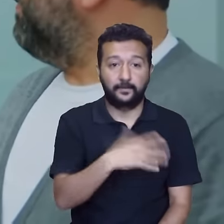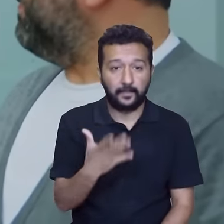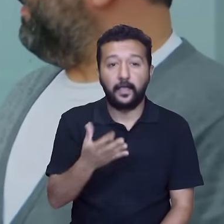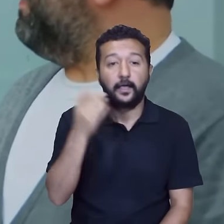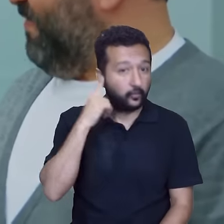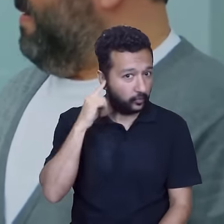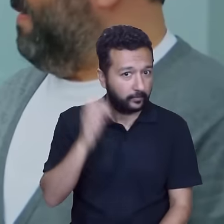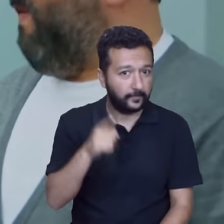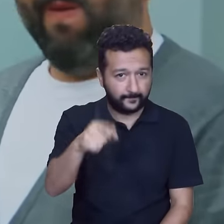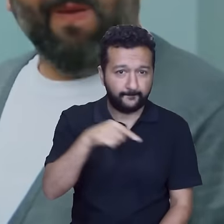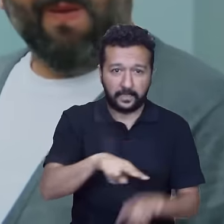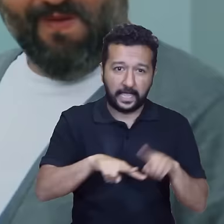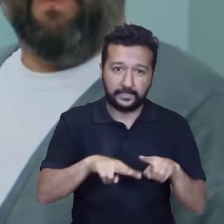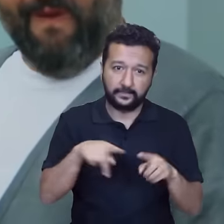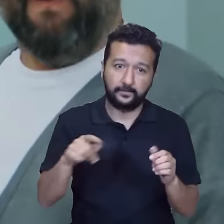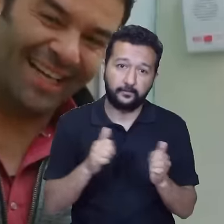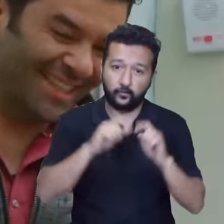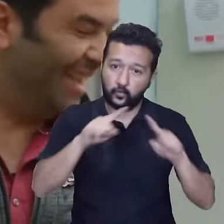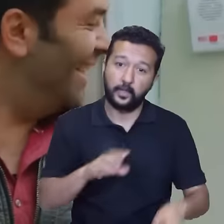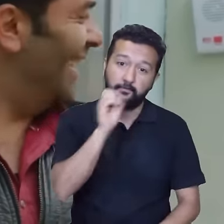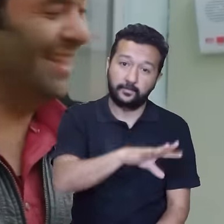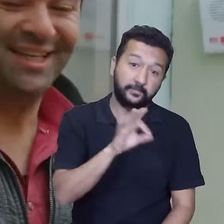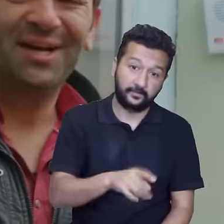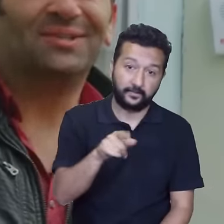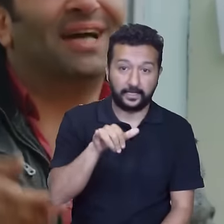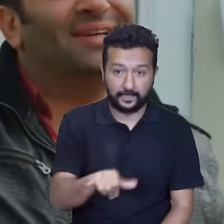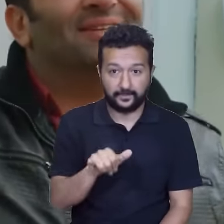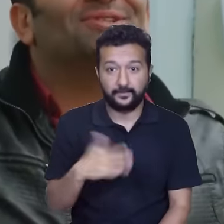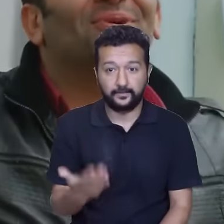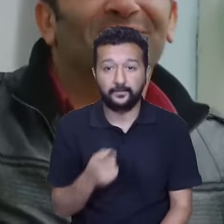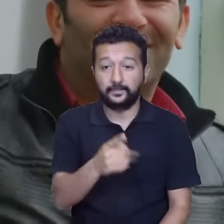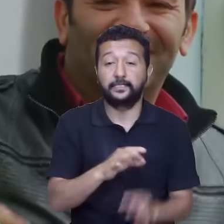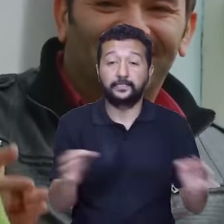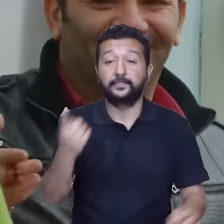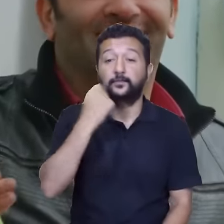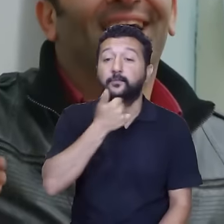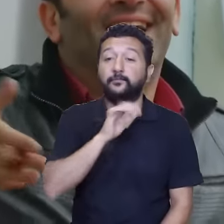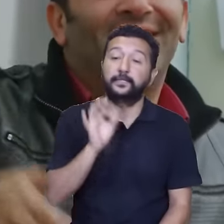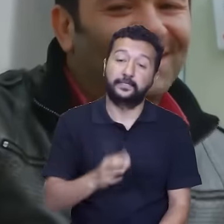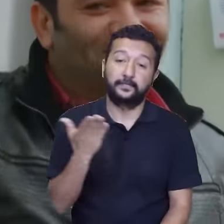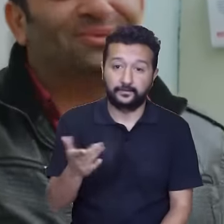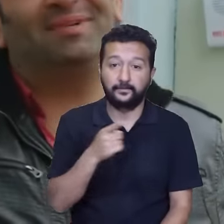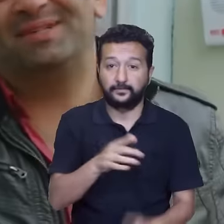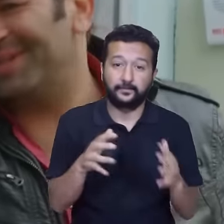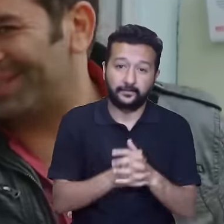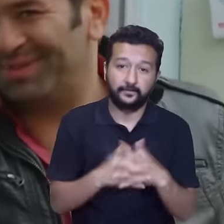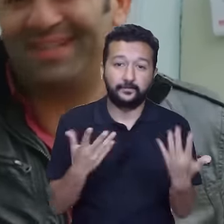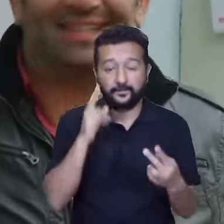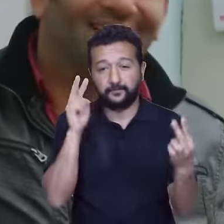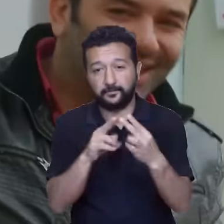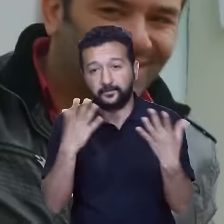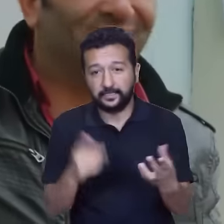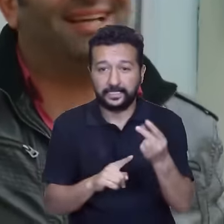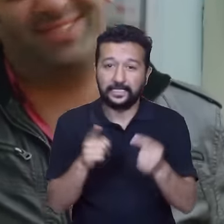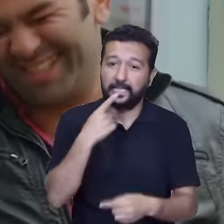aldım haberini. Bugün Ayşen'i sen bırakmışsın kuaföre. Aynen. İyisin iyi. Ay, hiç sorma abi yani öyle el ele tutuşmalar,